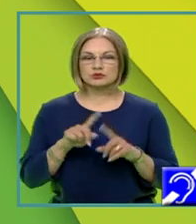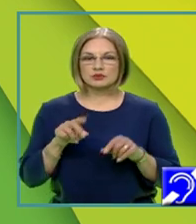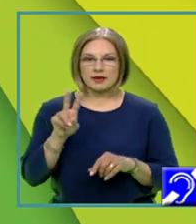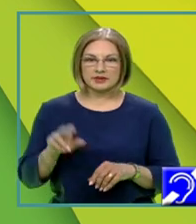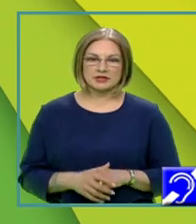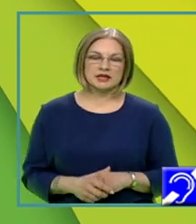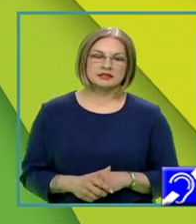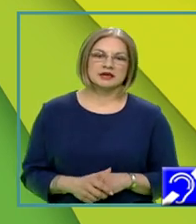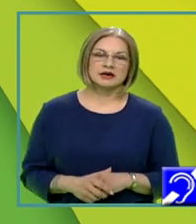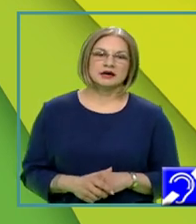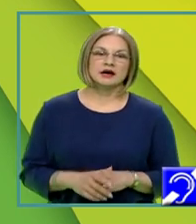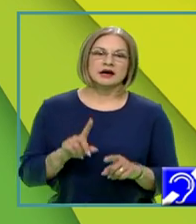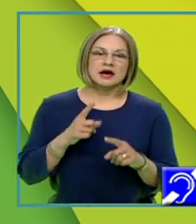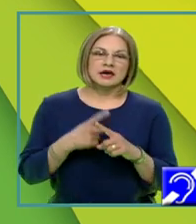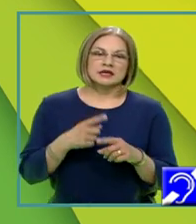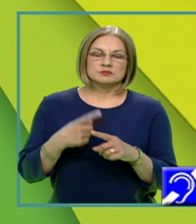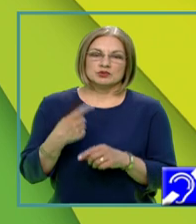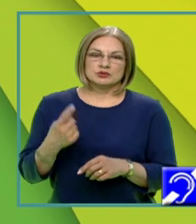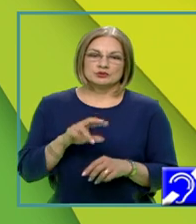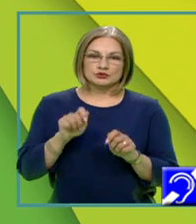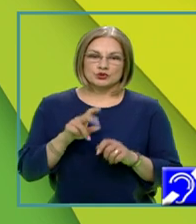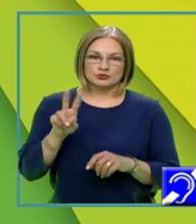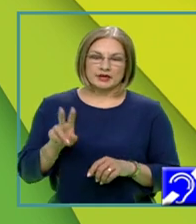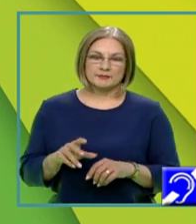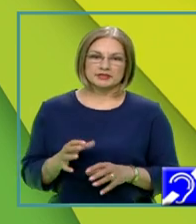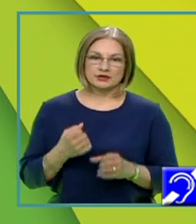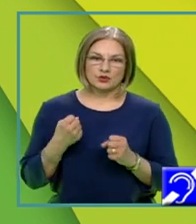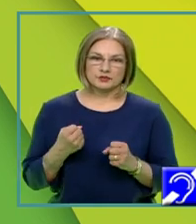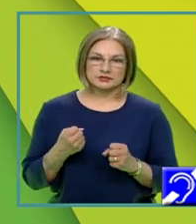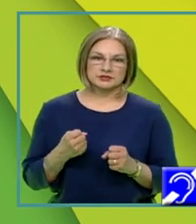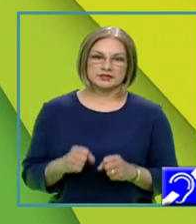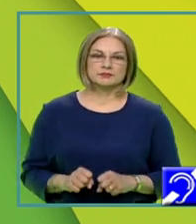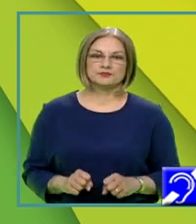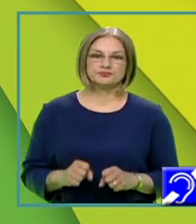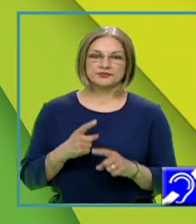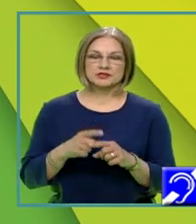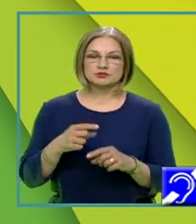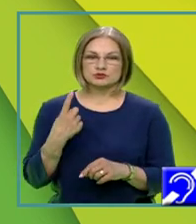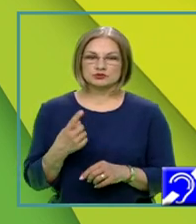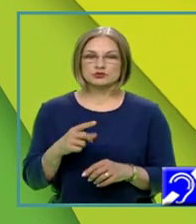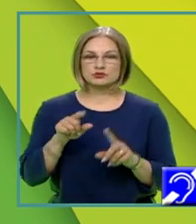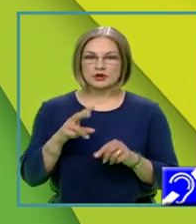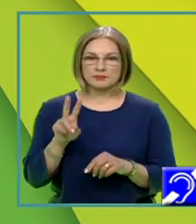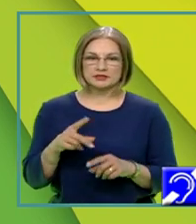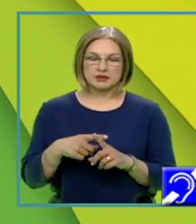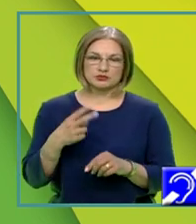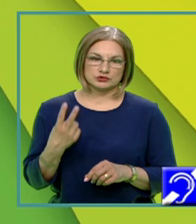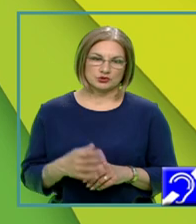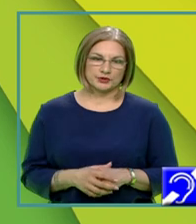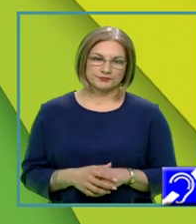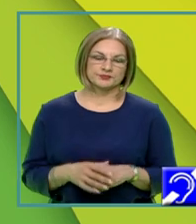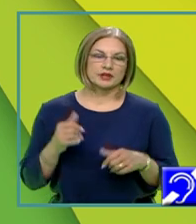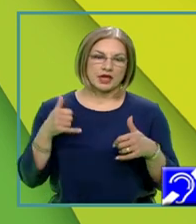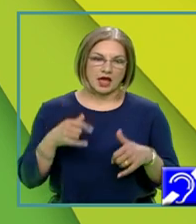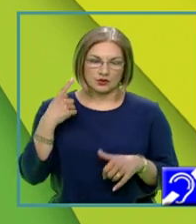om avea x plus 1 totul la pătrat Deci vom obține x plus 1 totul la pătrat plus 2 acum știm